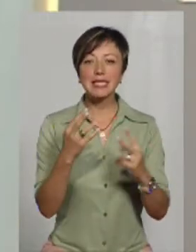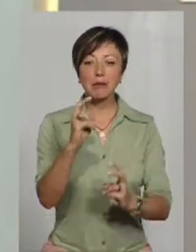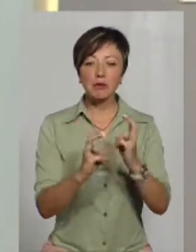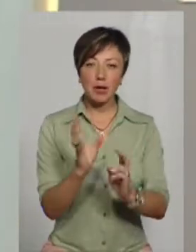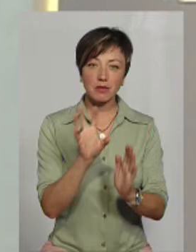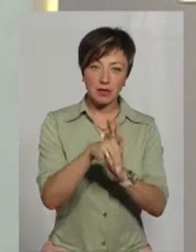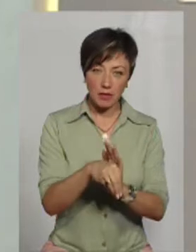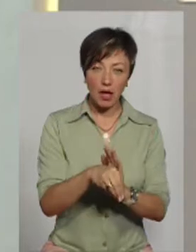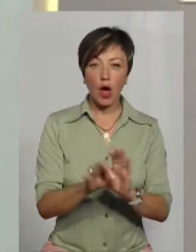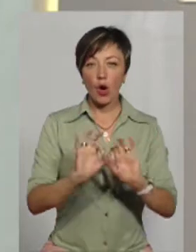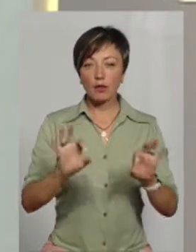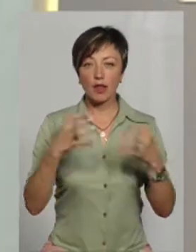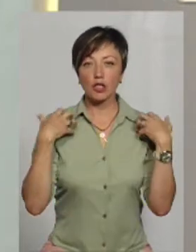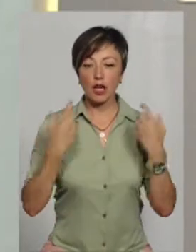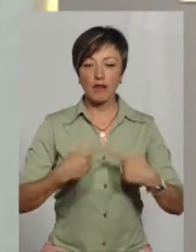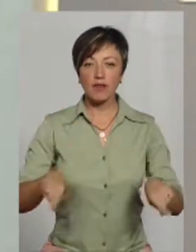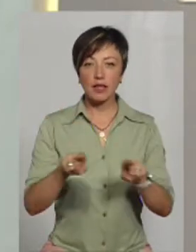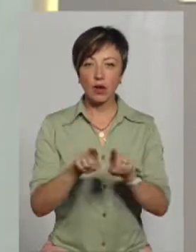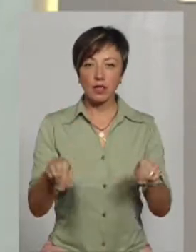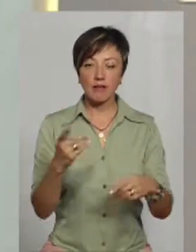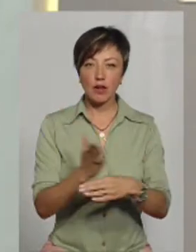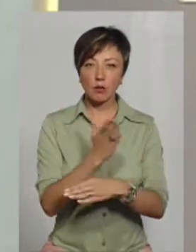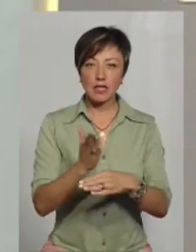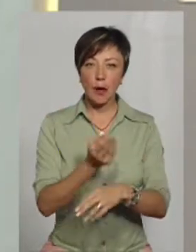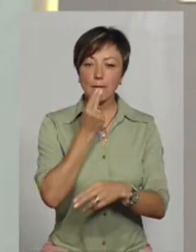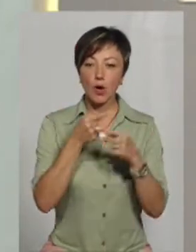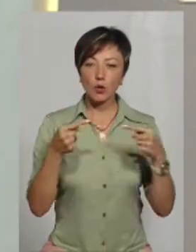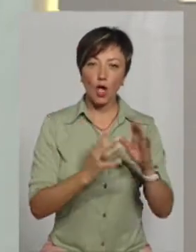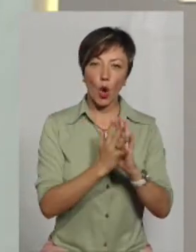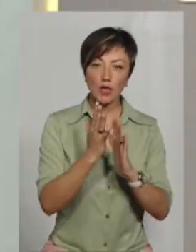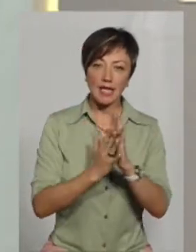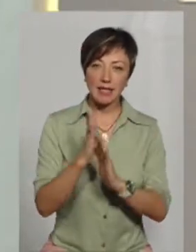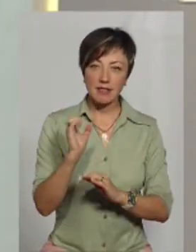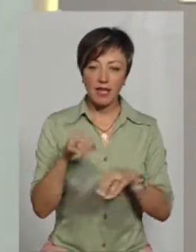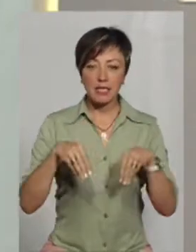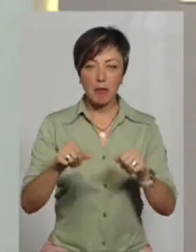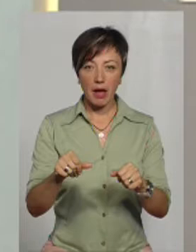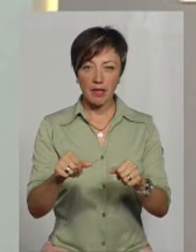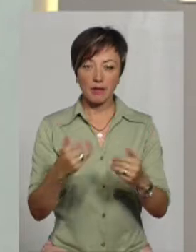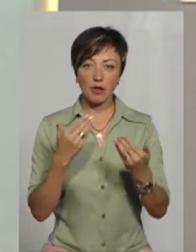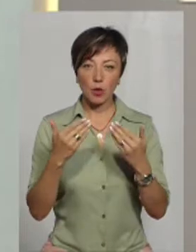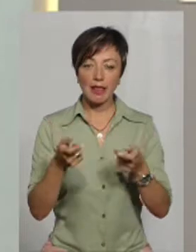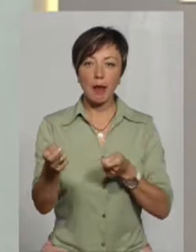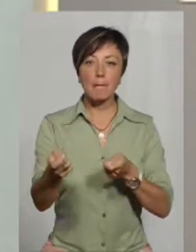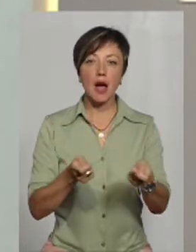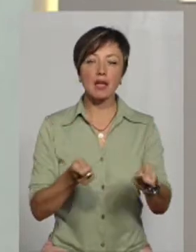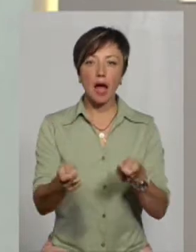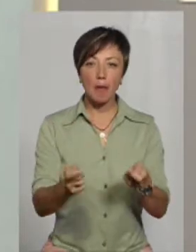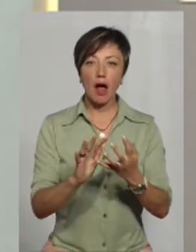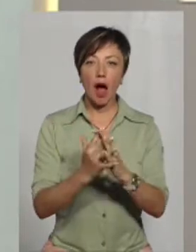цьому задіяні, розповіла начальниця відділу організації виробництва продукції рослинництва та земельних відносин